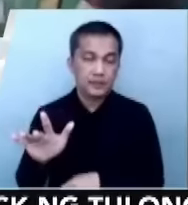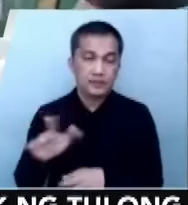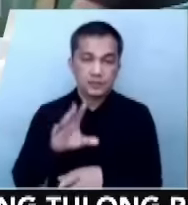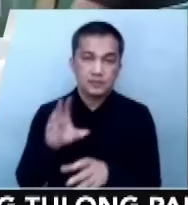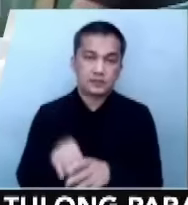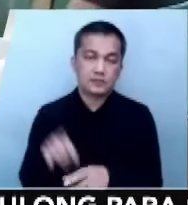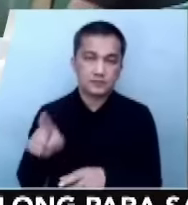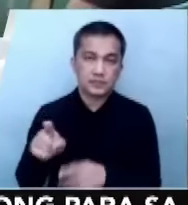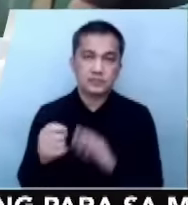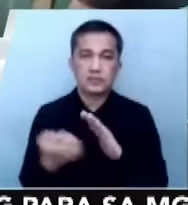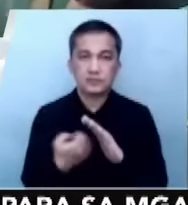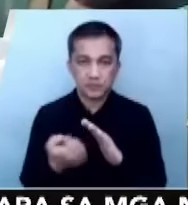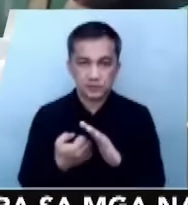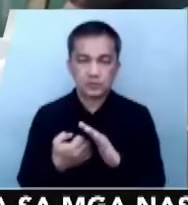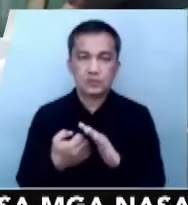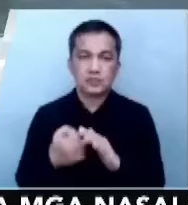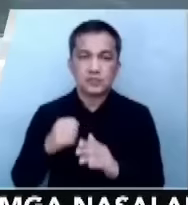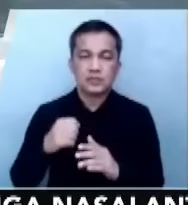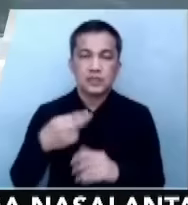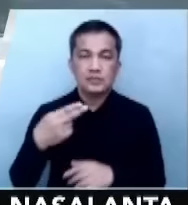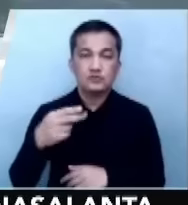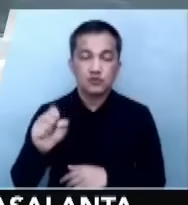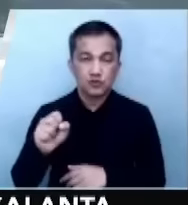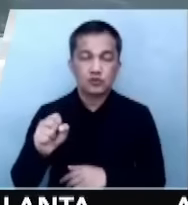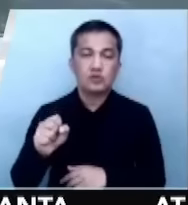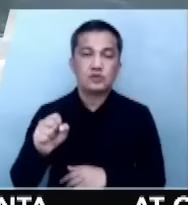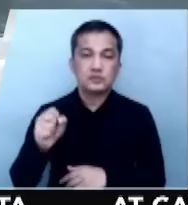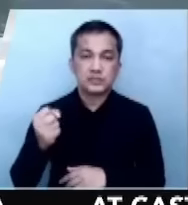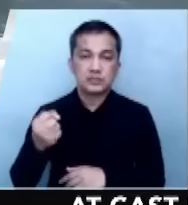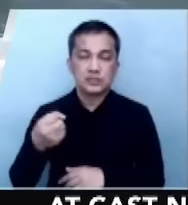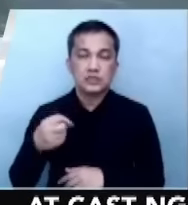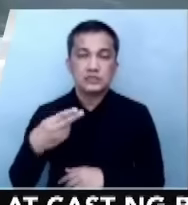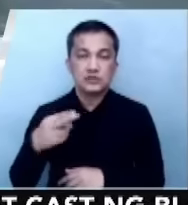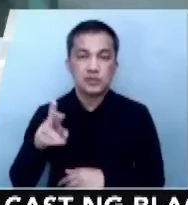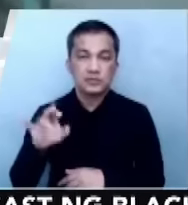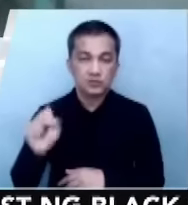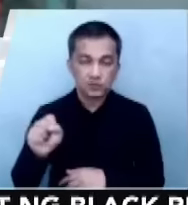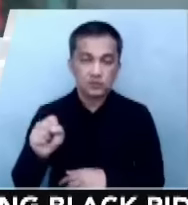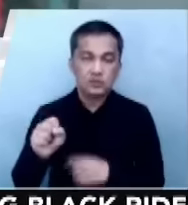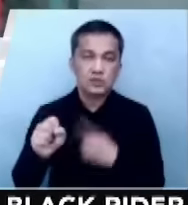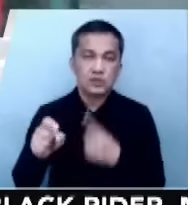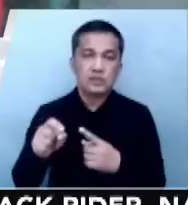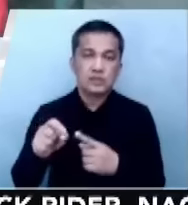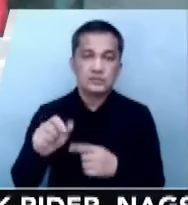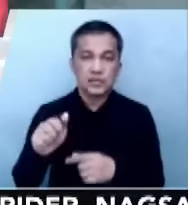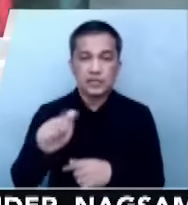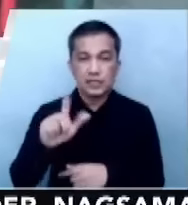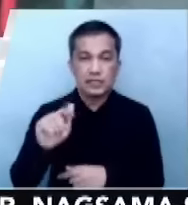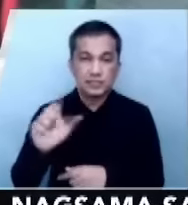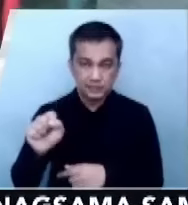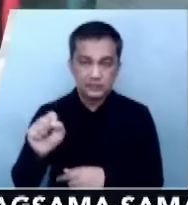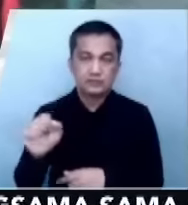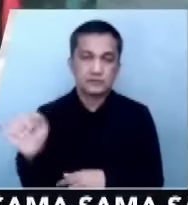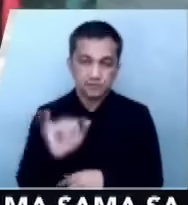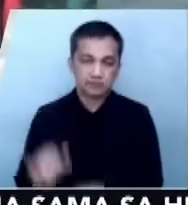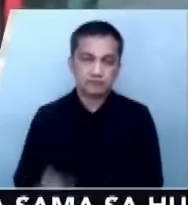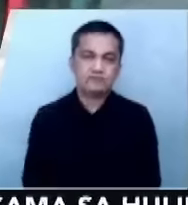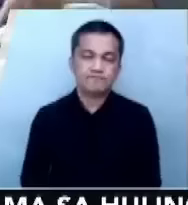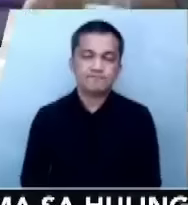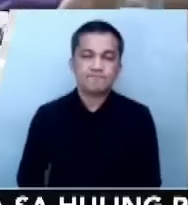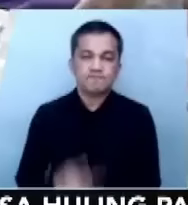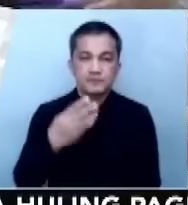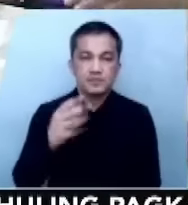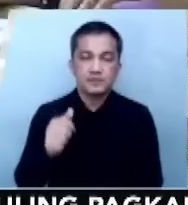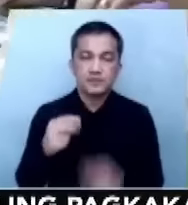elementary Junior at senior high school at mga nasa Alternative Learning System o para sa GMA integrated